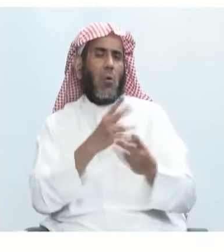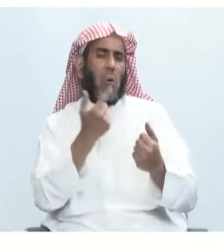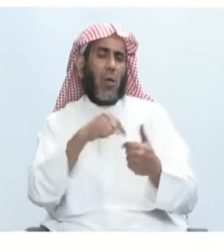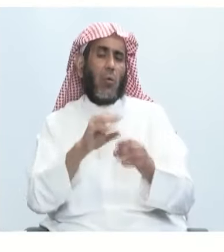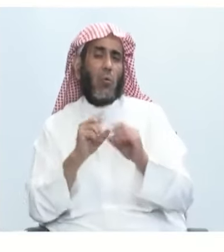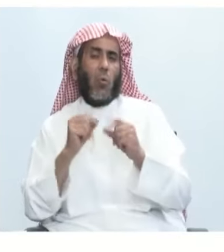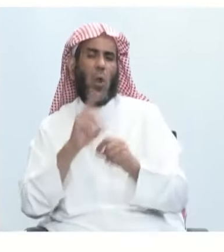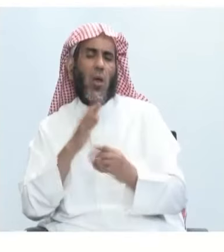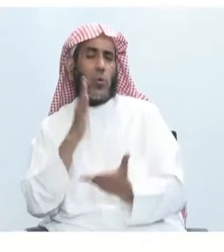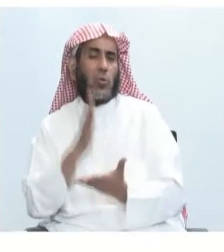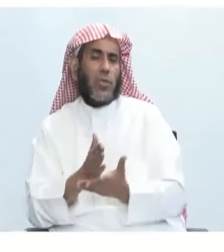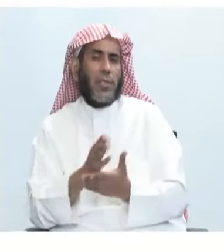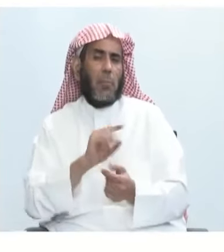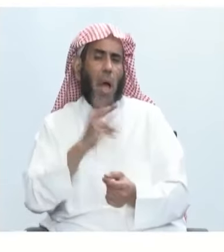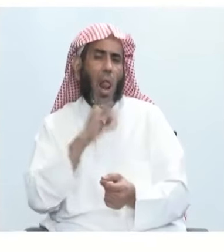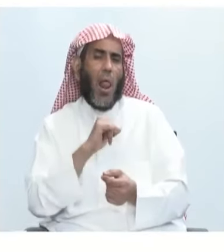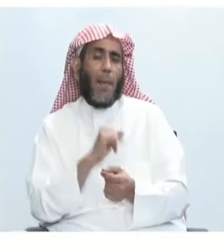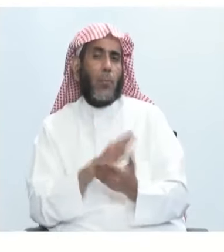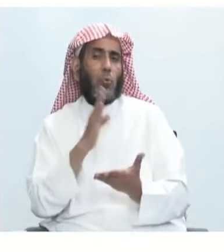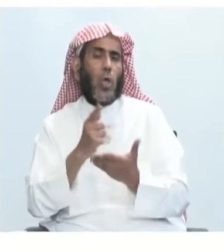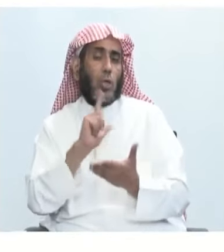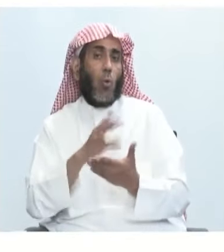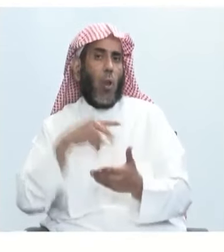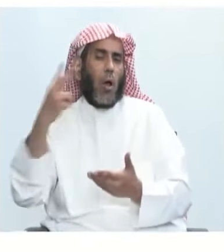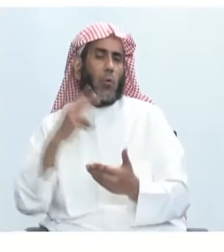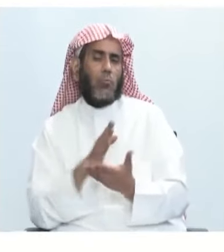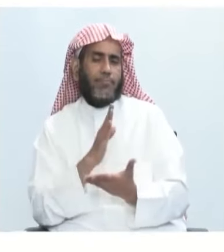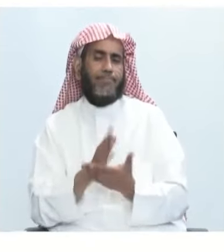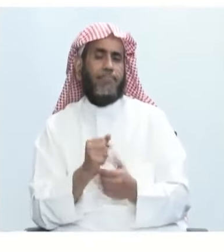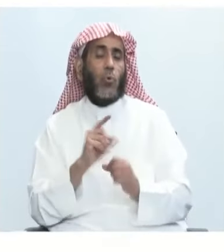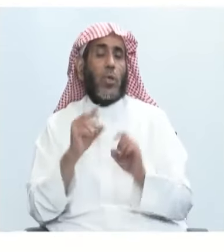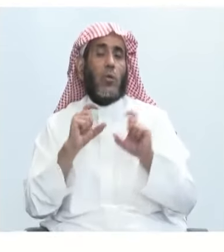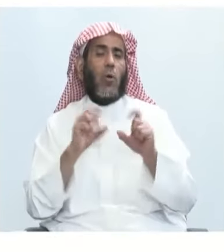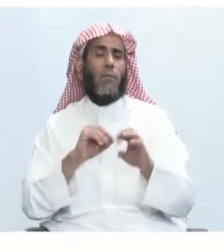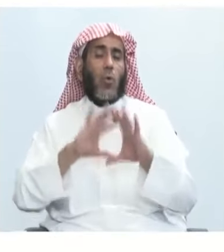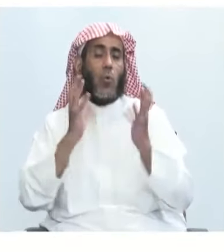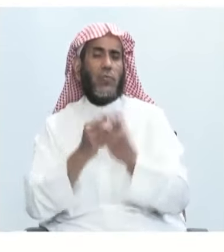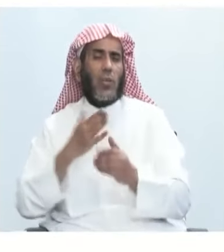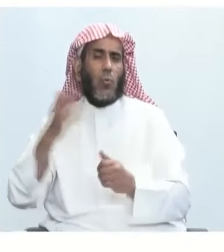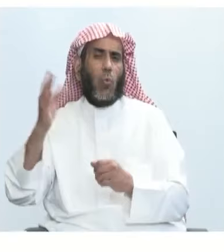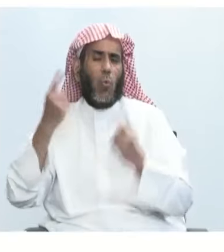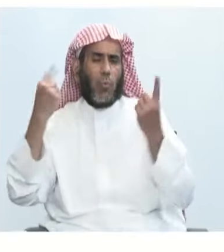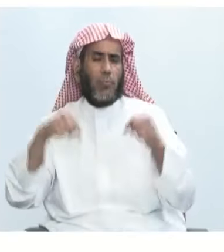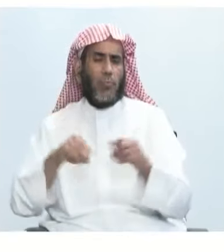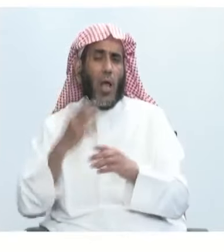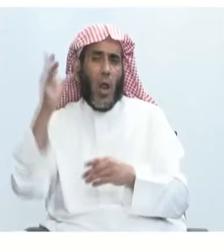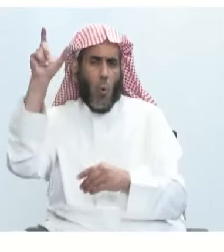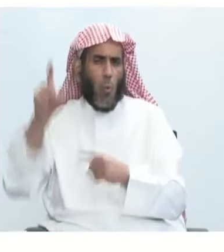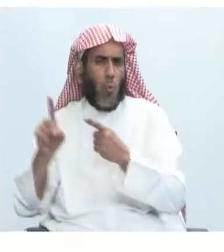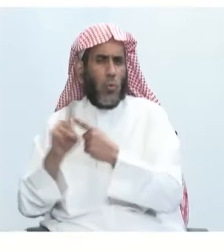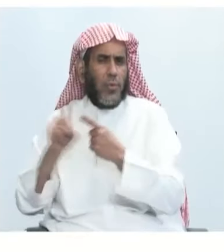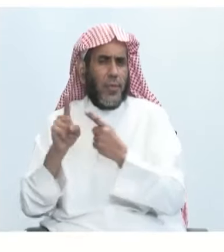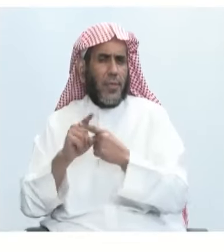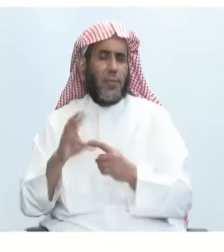من التعليق ولا يكون الصدق صدقا ما لم يصدقه الاخرون هنا سنذكر في وصف احد الخطباء مليئ ببهر والتفات وسعله